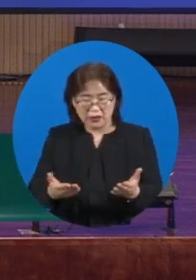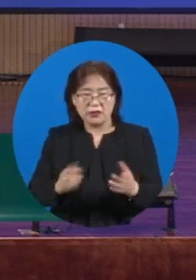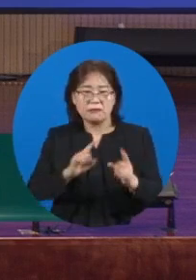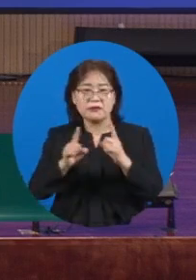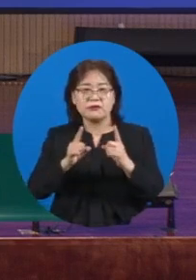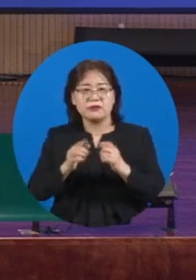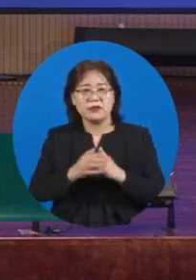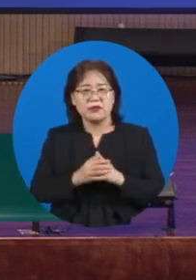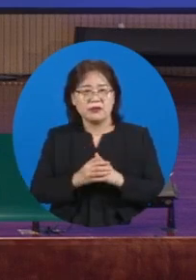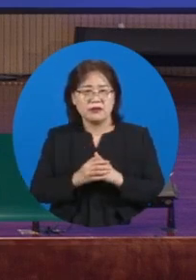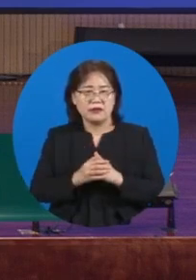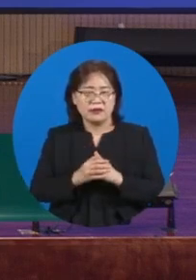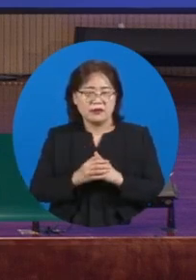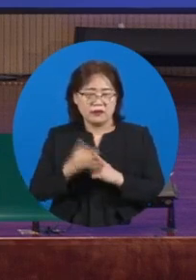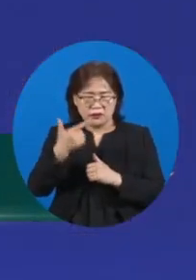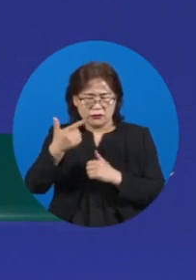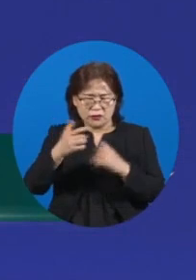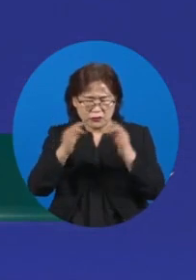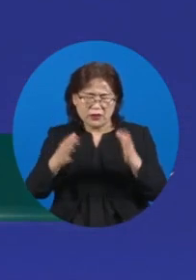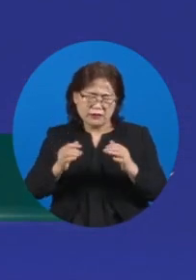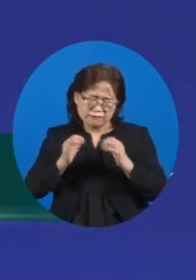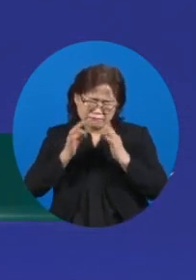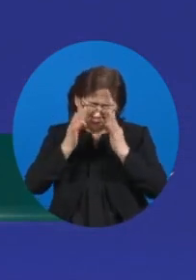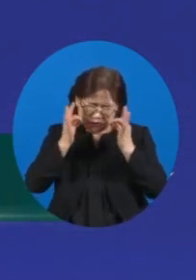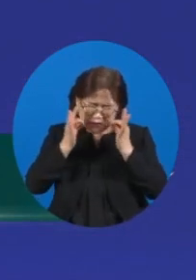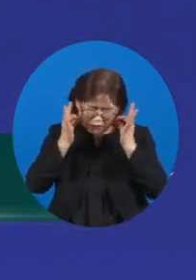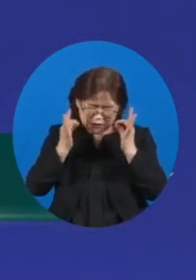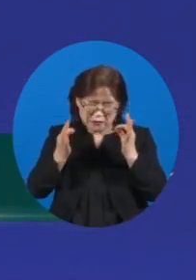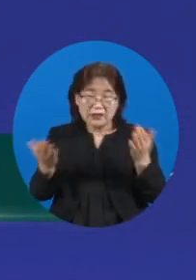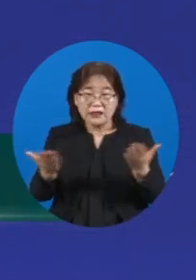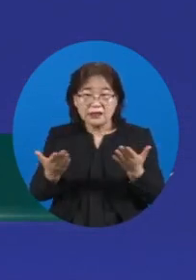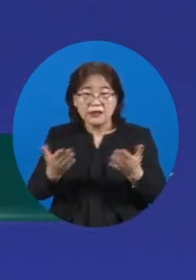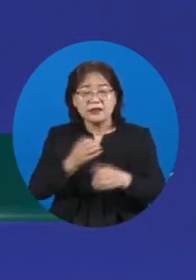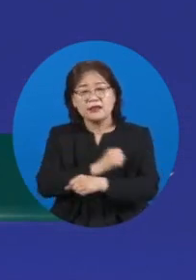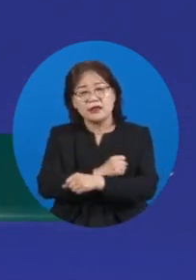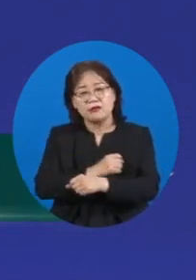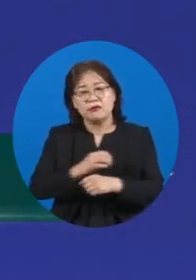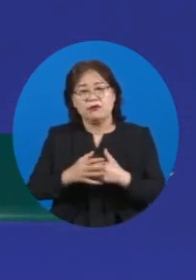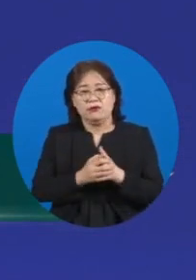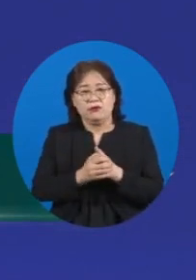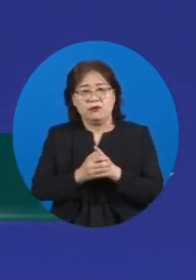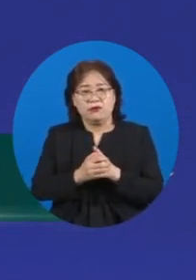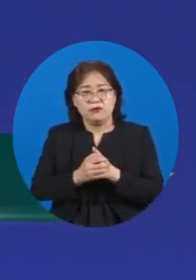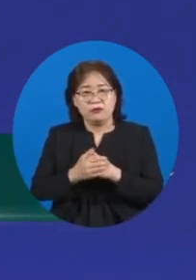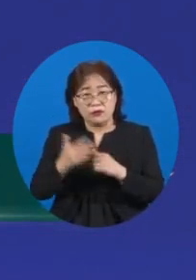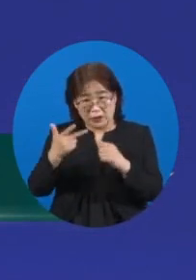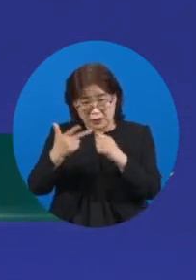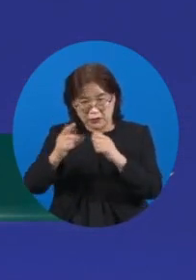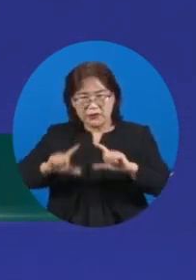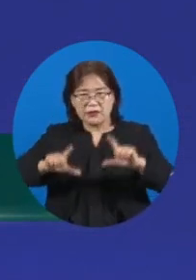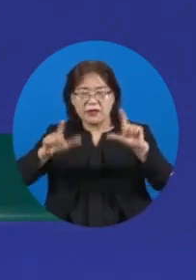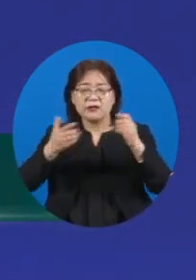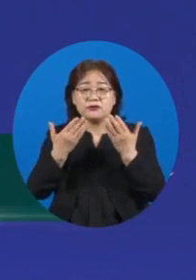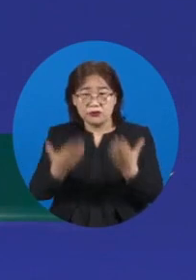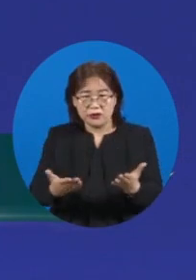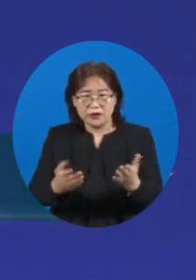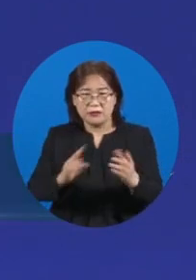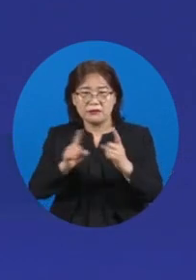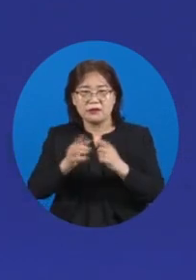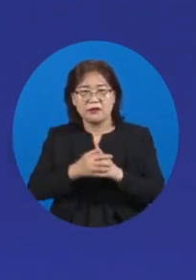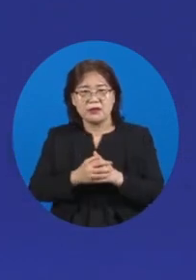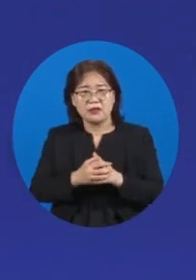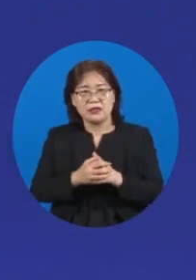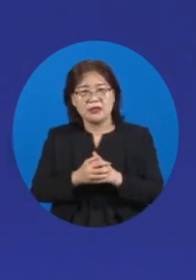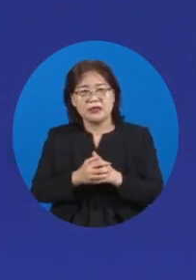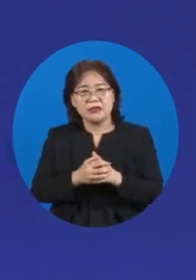땀흘려 열심히 일을 하라는 걸 그리고 일곱째 날에는 요 싫어하는 것입니다 그러고 물어보겠습니다 심히 먼저